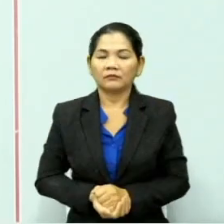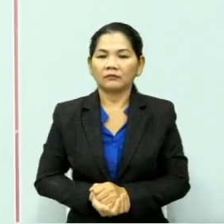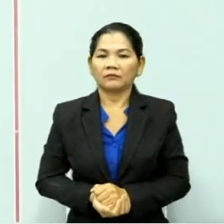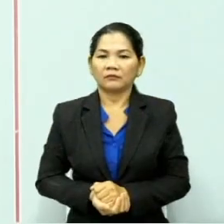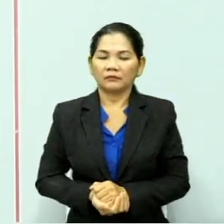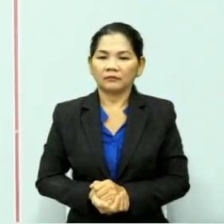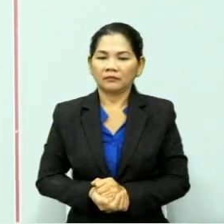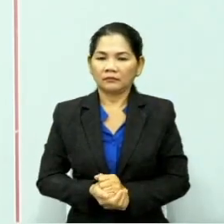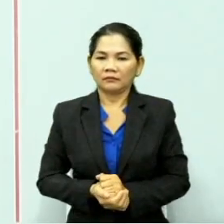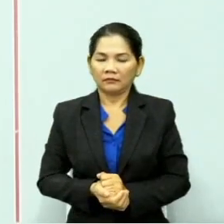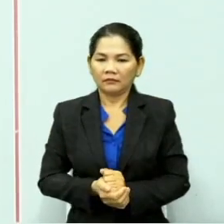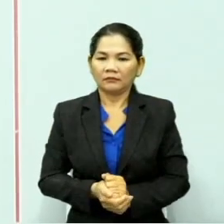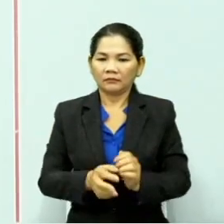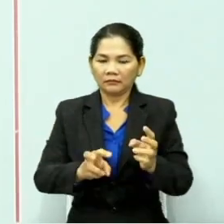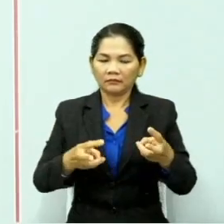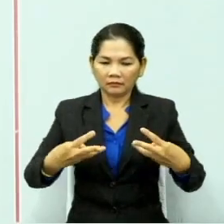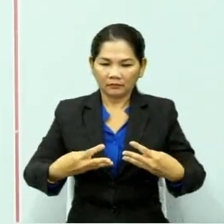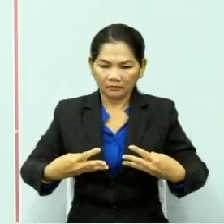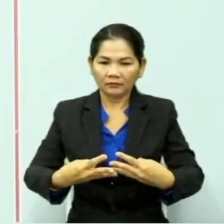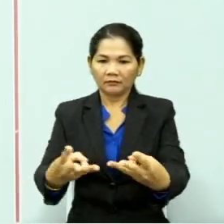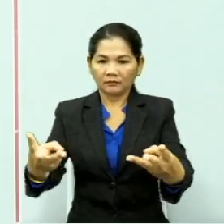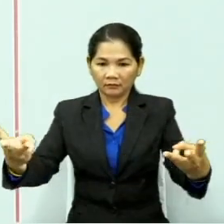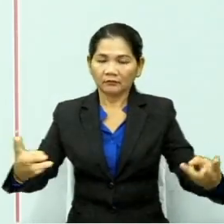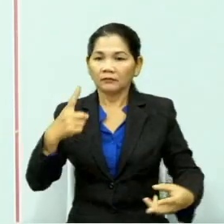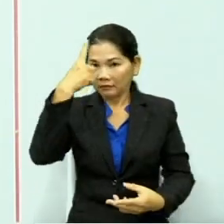chúng dễ lòng phổ phẳng